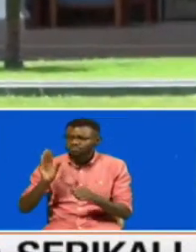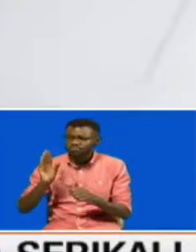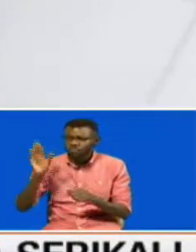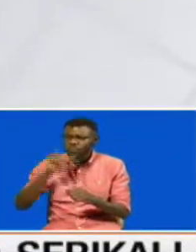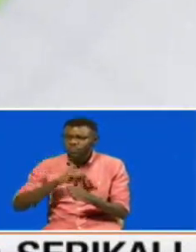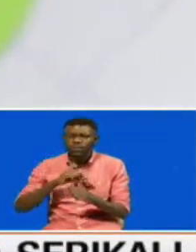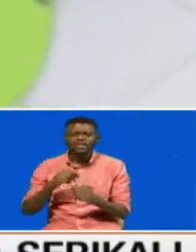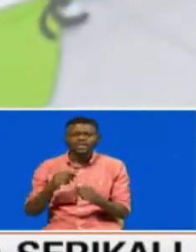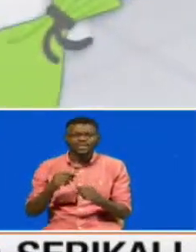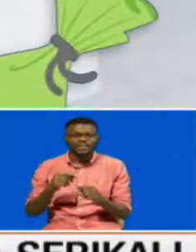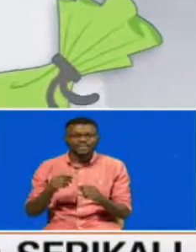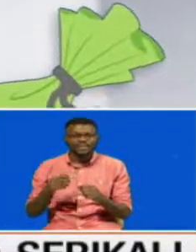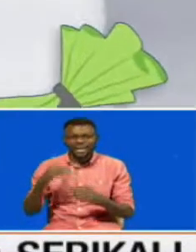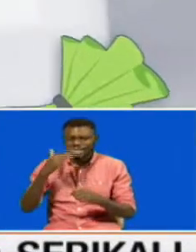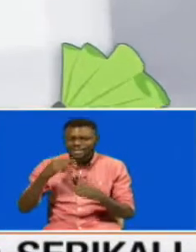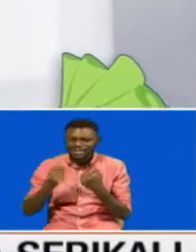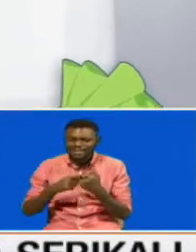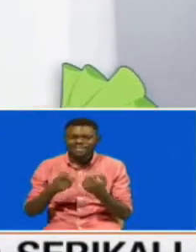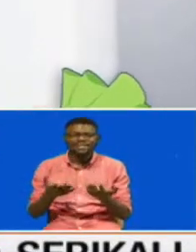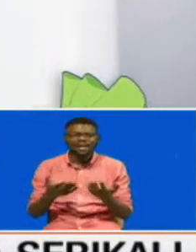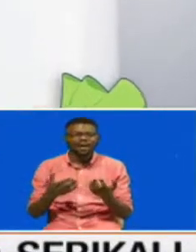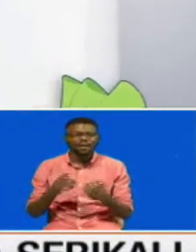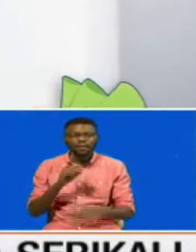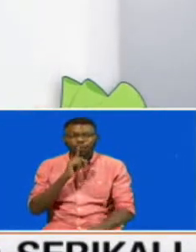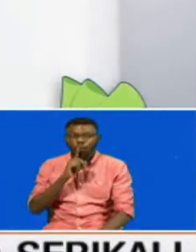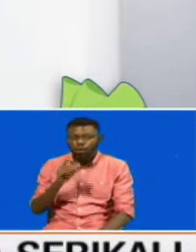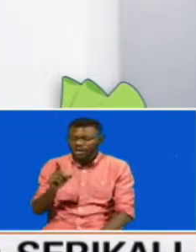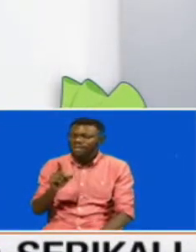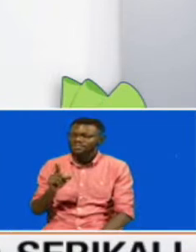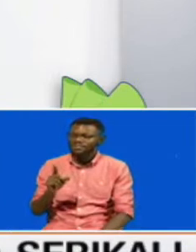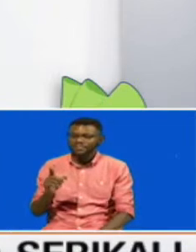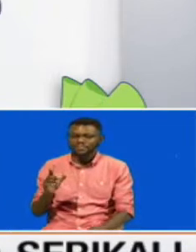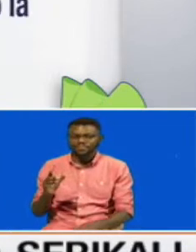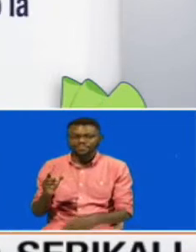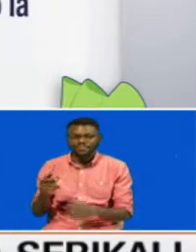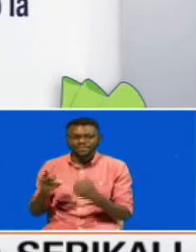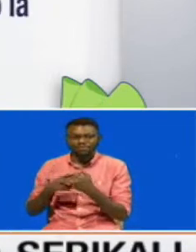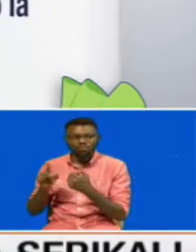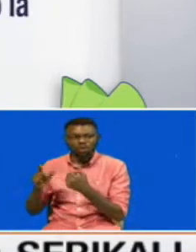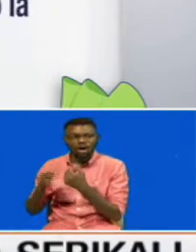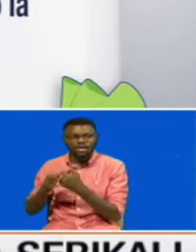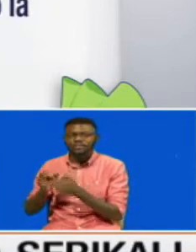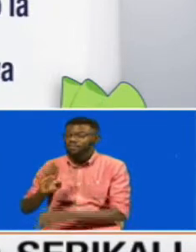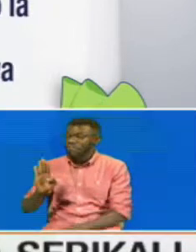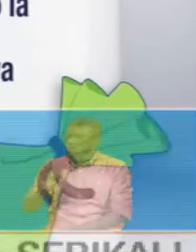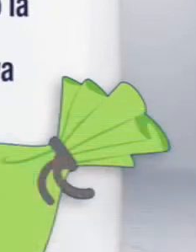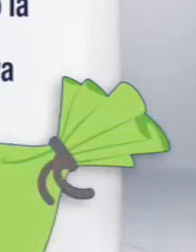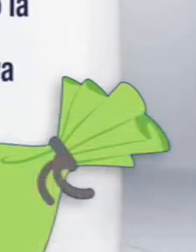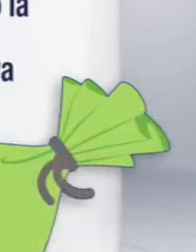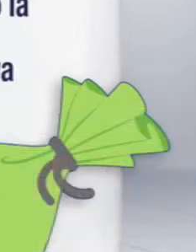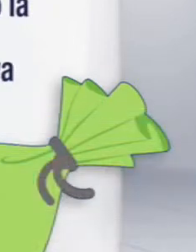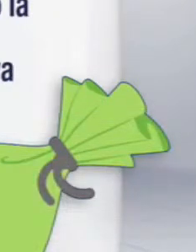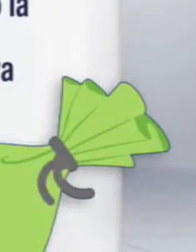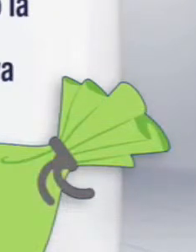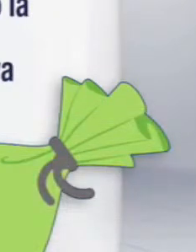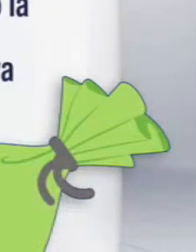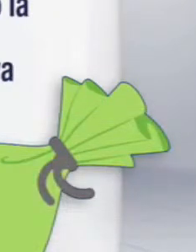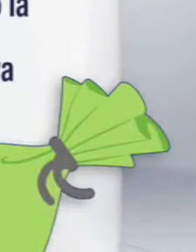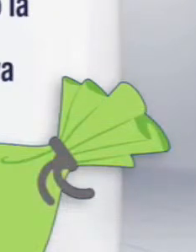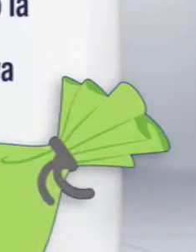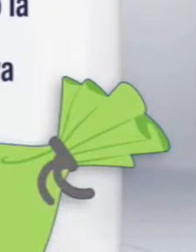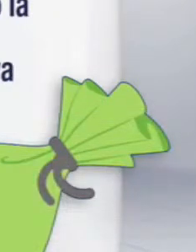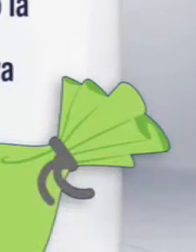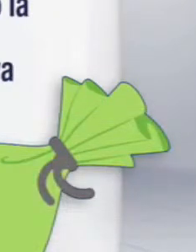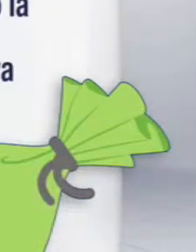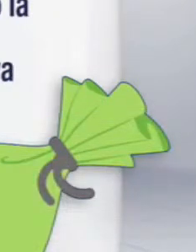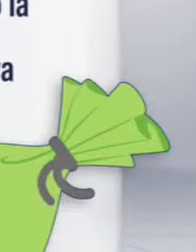ya Ruto iliagiza bilioni 1.6 zaidi, ikisema kuwa shughuli zake zilikuwa zimeongezeka na